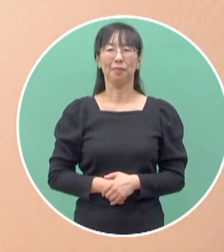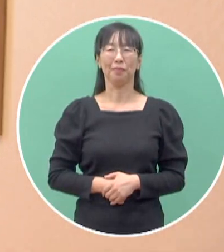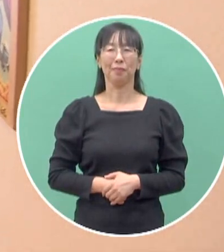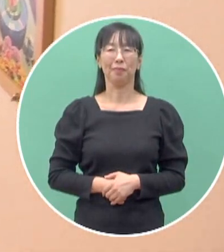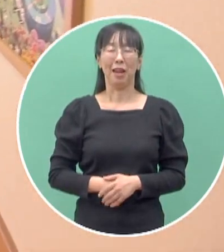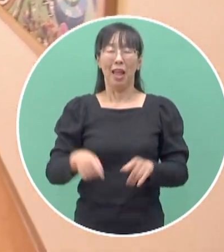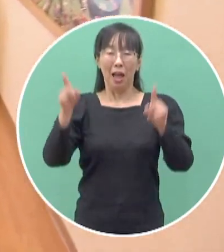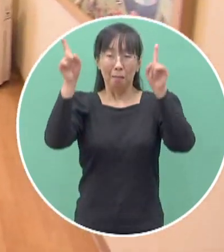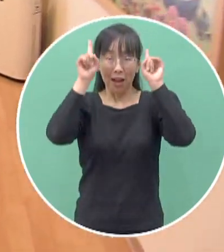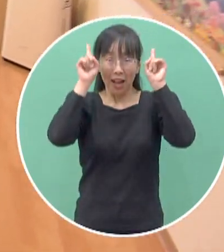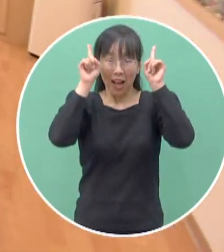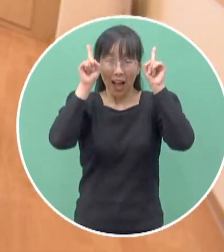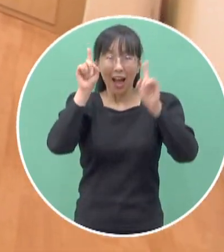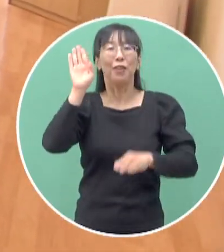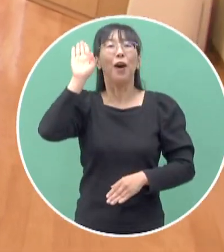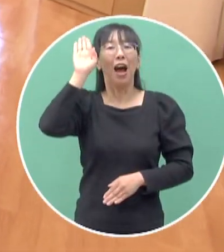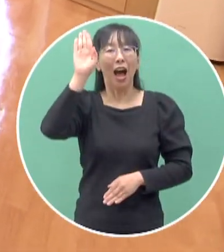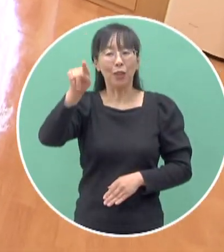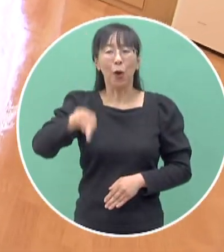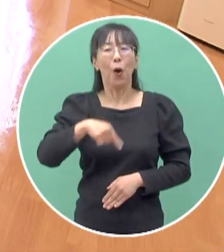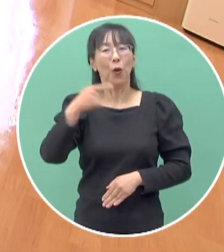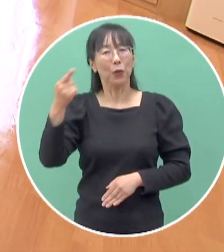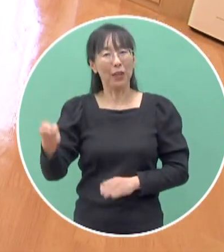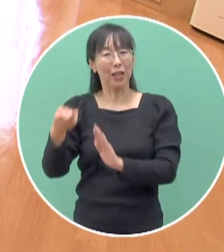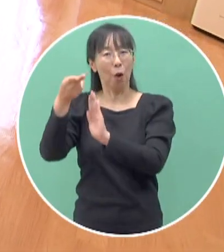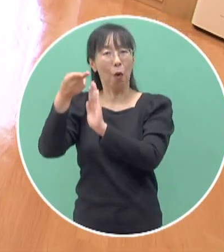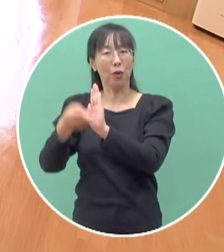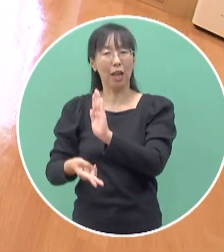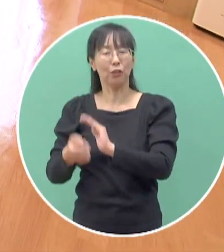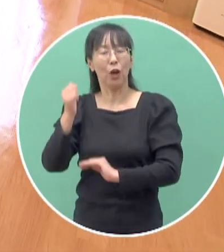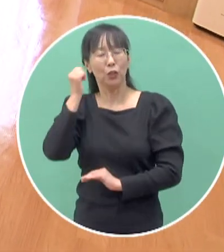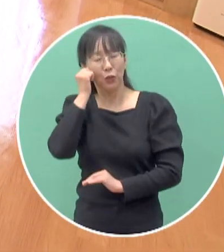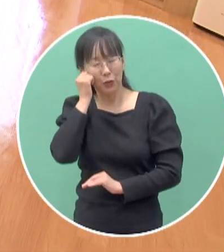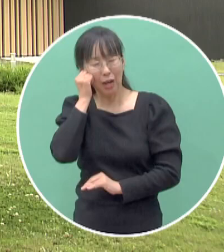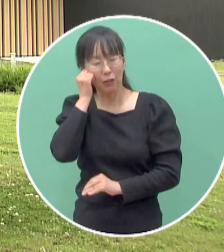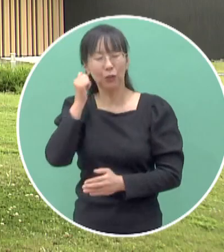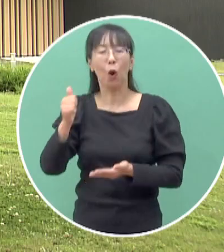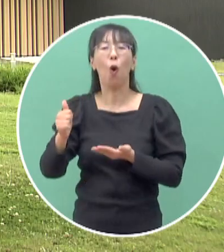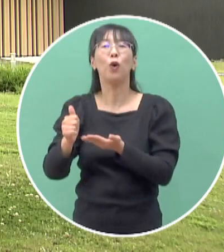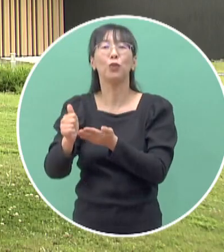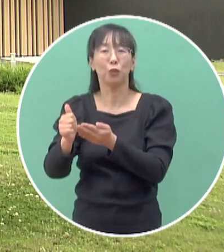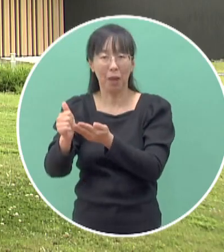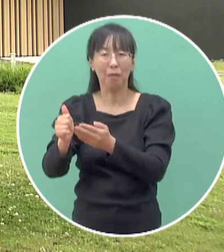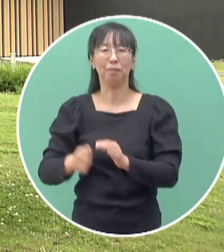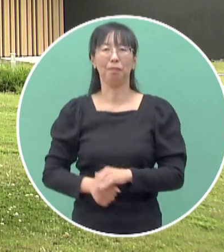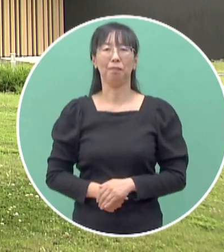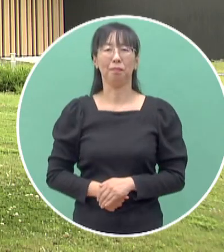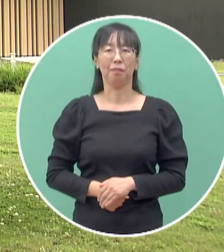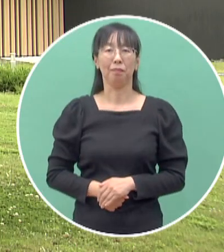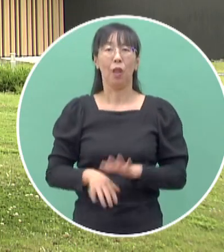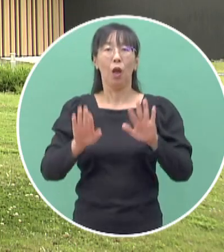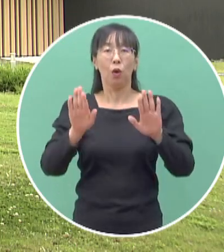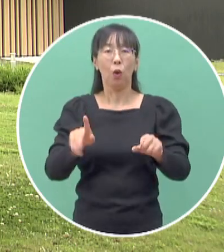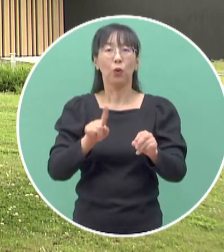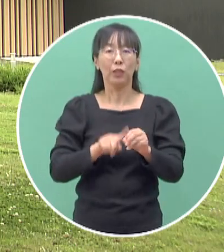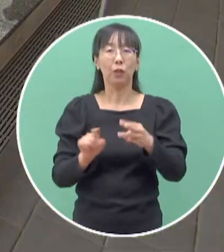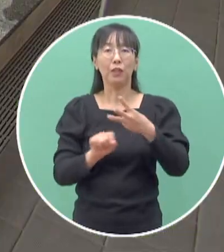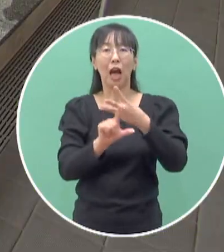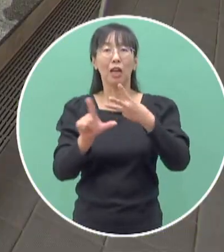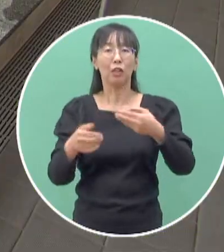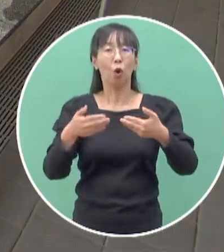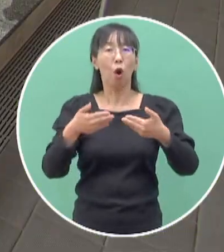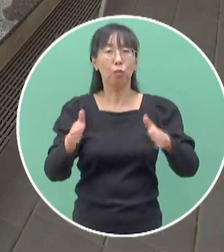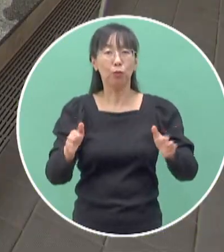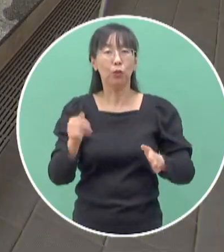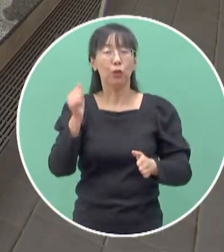思い切り遊んだ後は隣接するホテルでの宿泊がおすすめ。さらに今年3月にオープンした